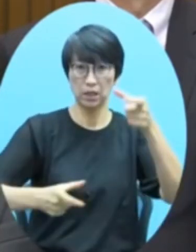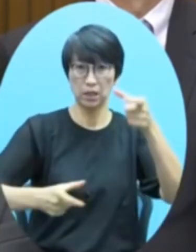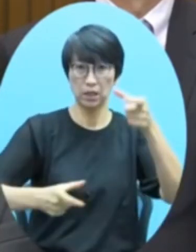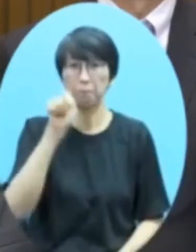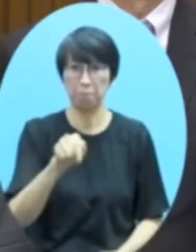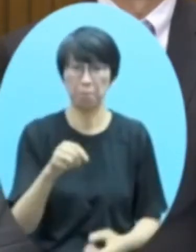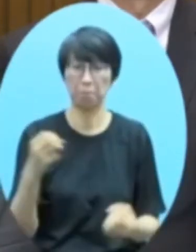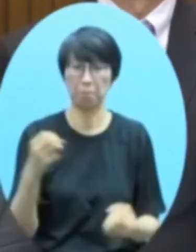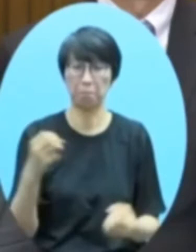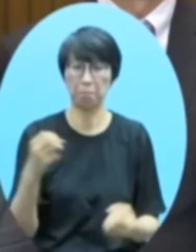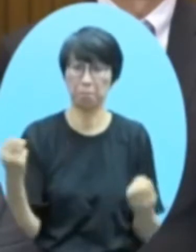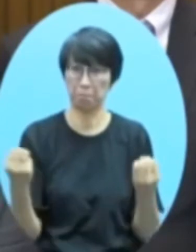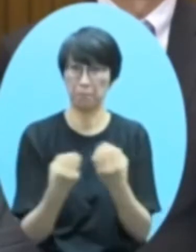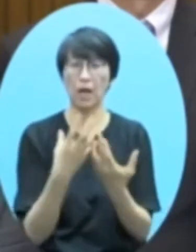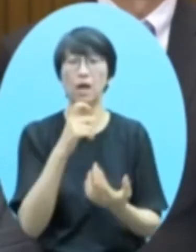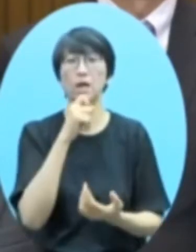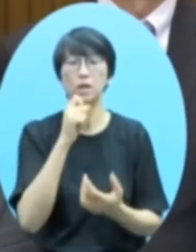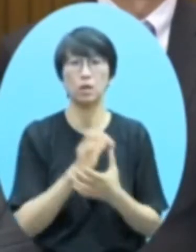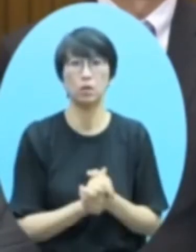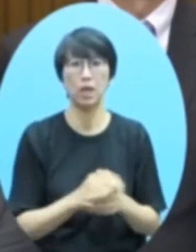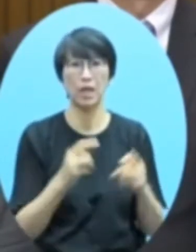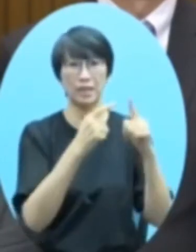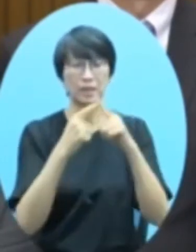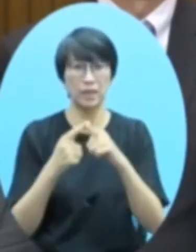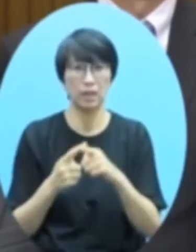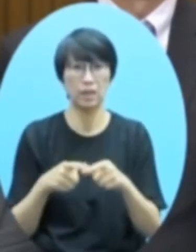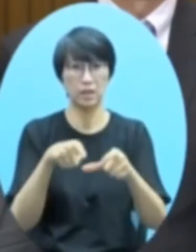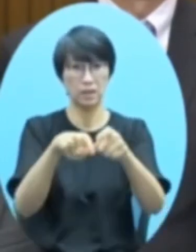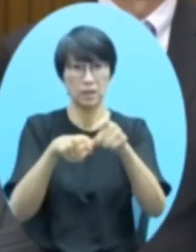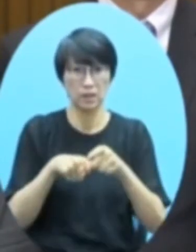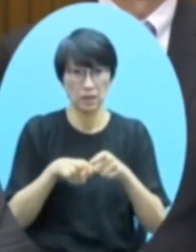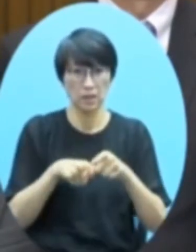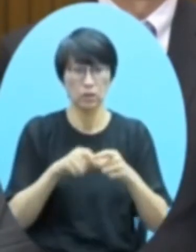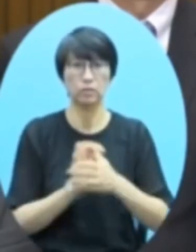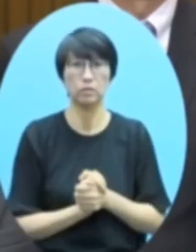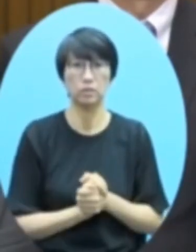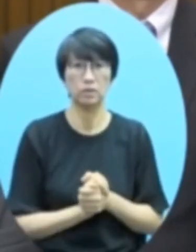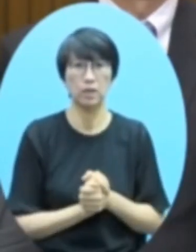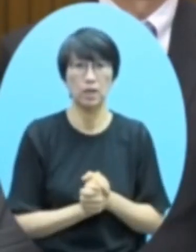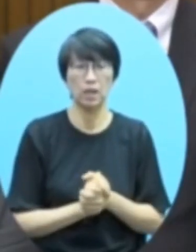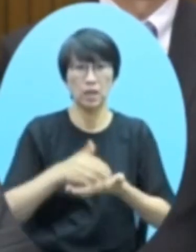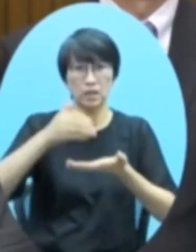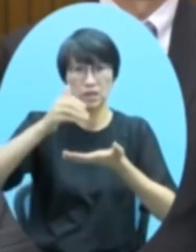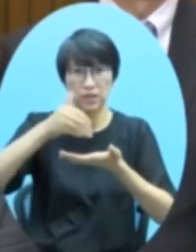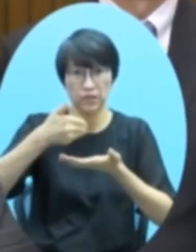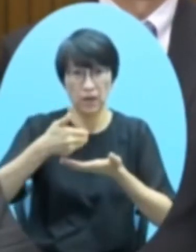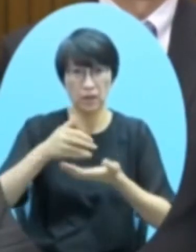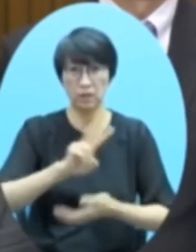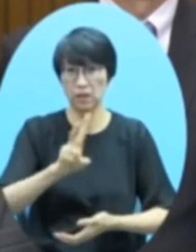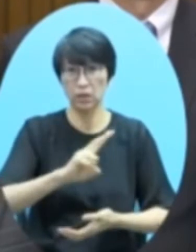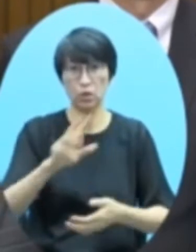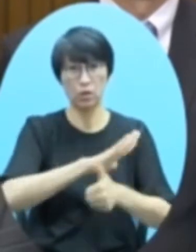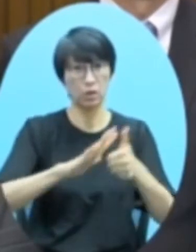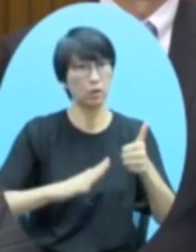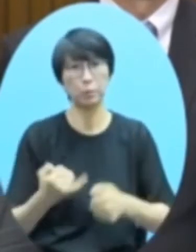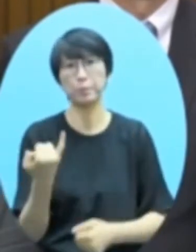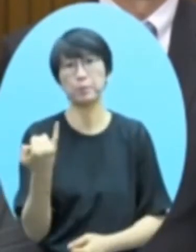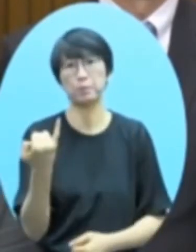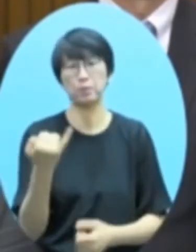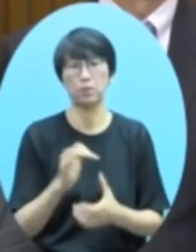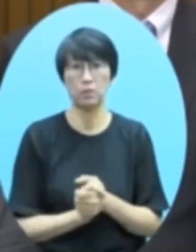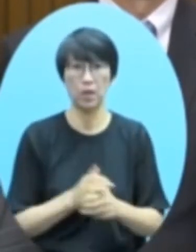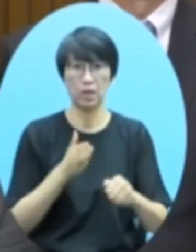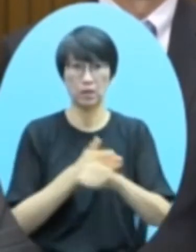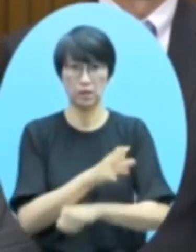題，市民的生計、市民的飯碗都會受影響，我們的